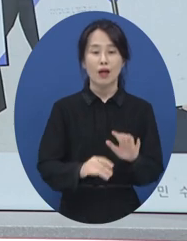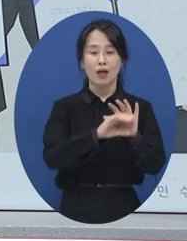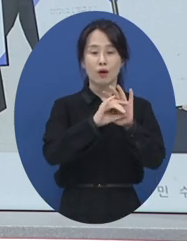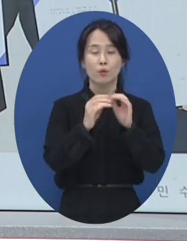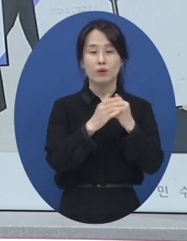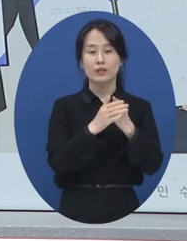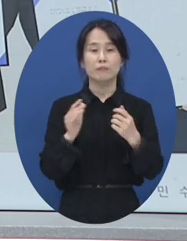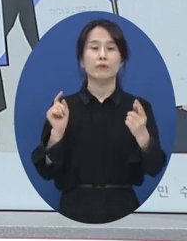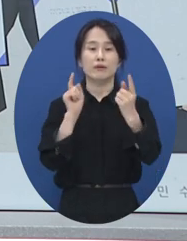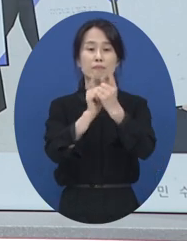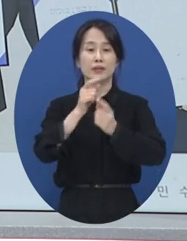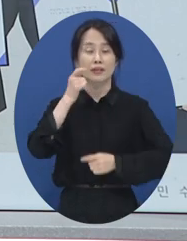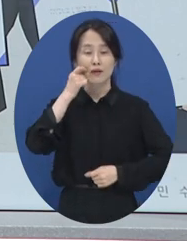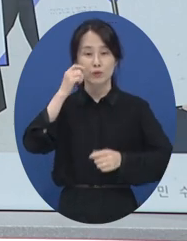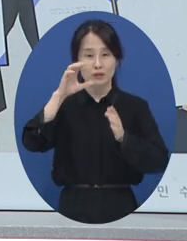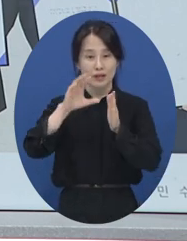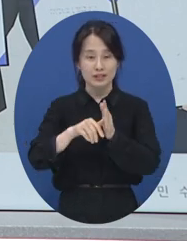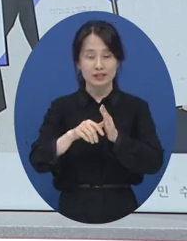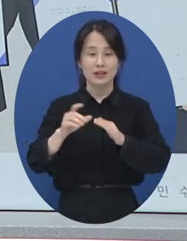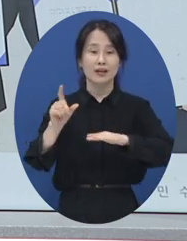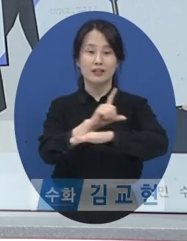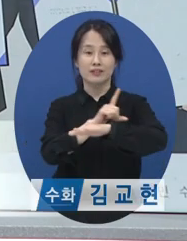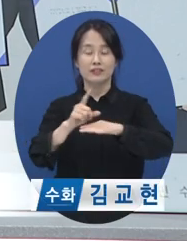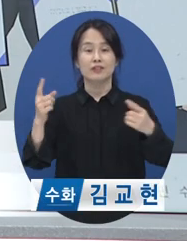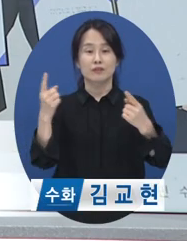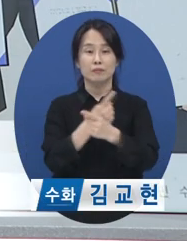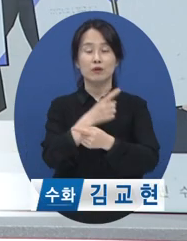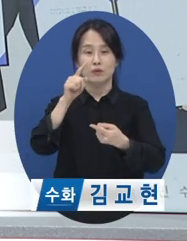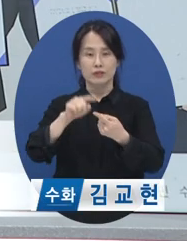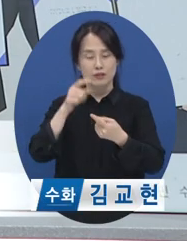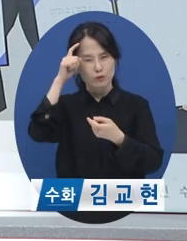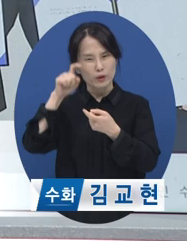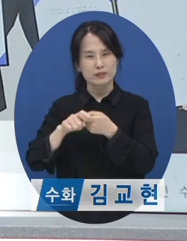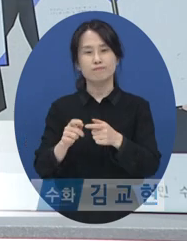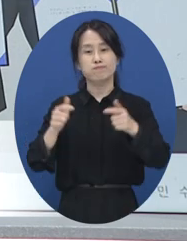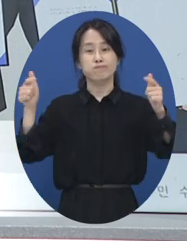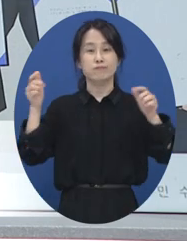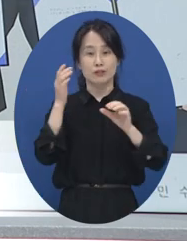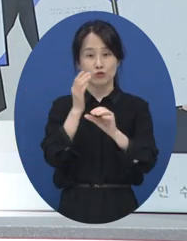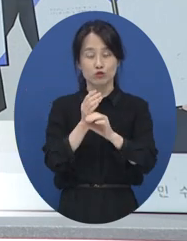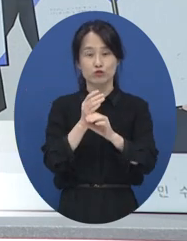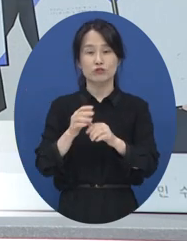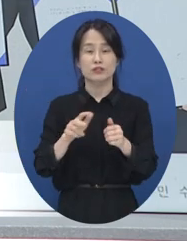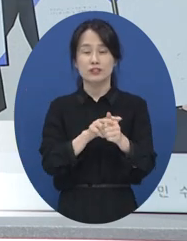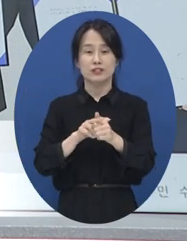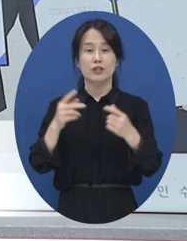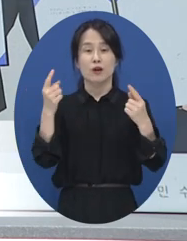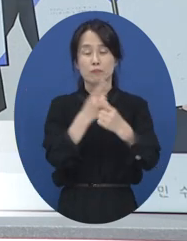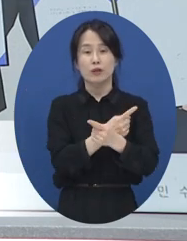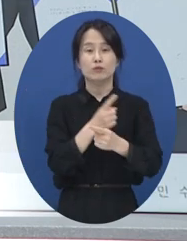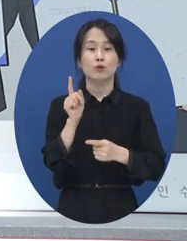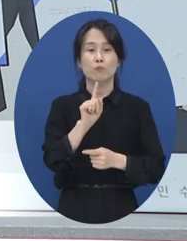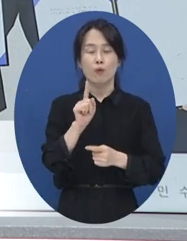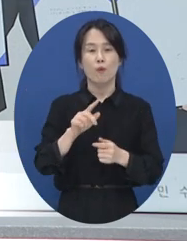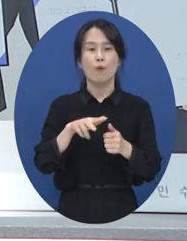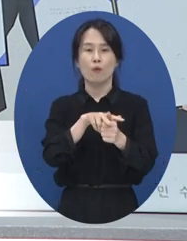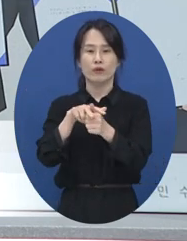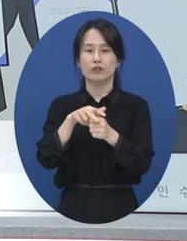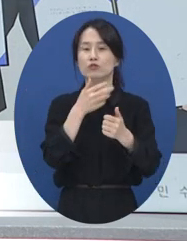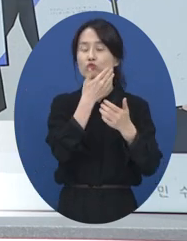코로나 가 몰고온 언 택트 시대 디지털 전환에 대한 관심이 높아지고 있습니다 디지털 전환 핵심은 바로 데이터